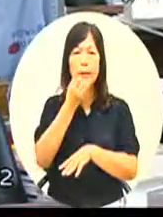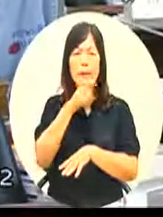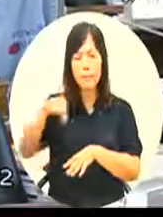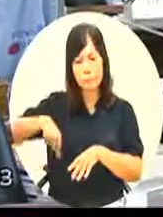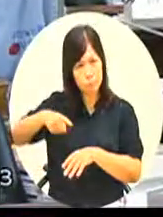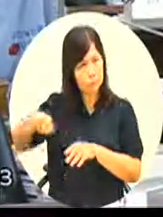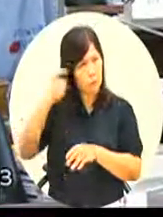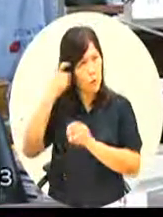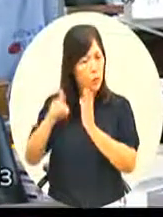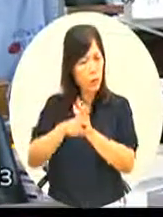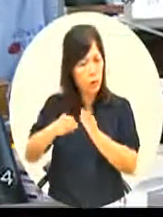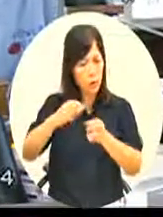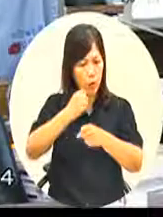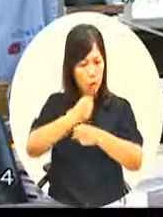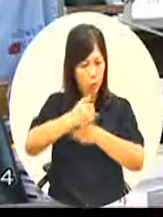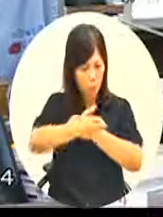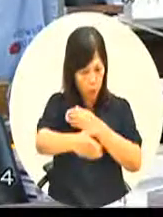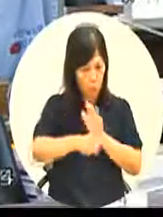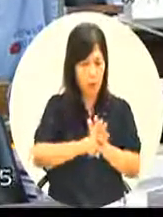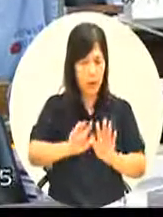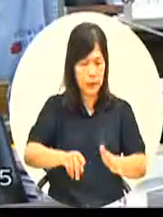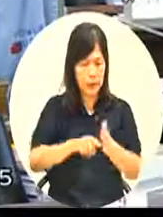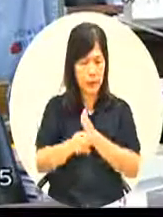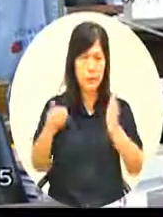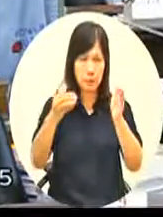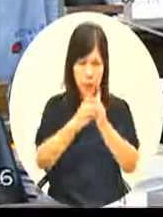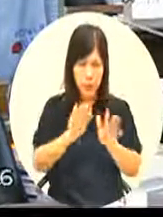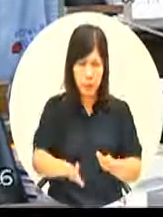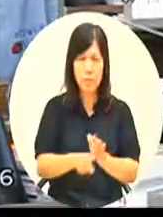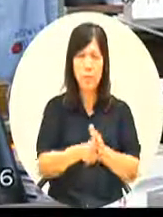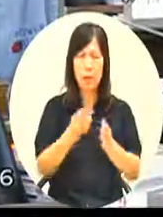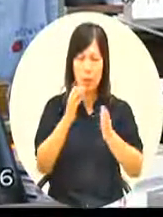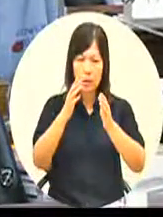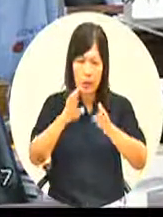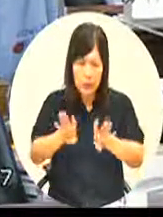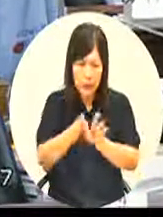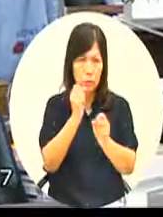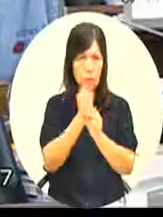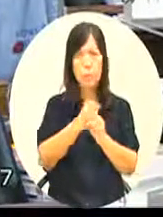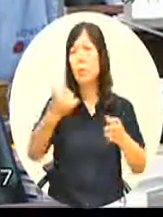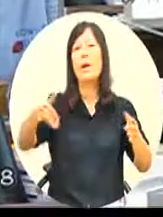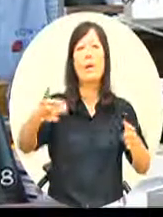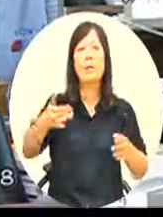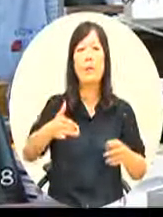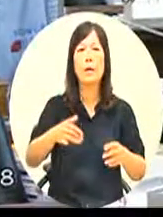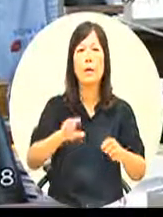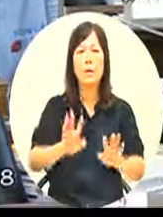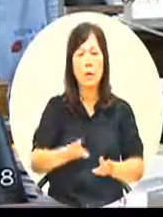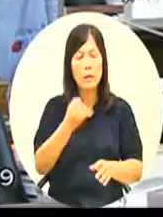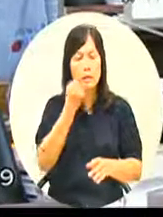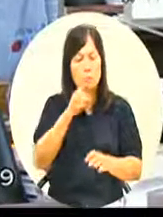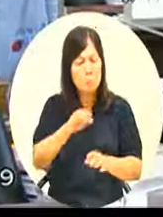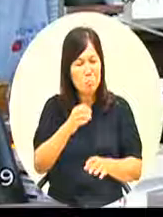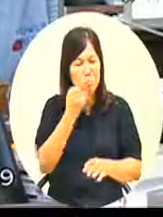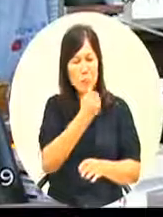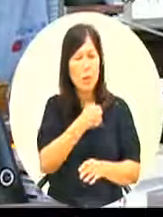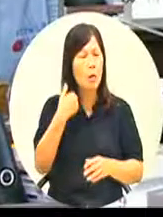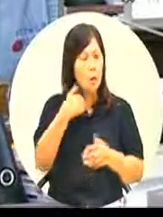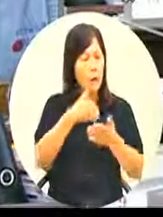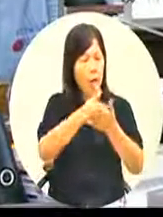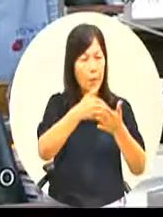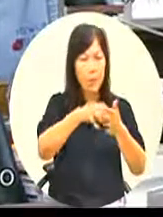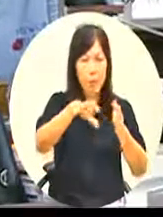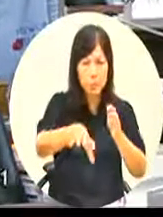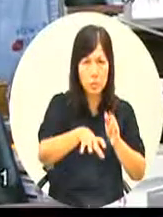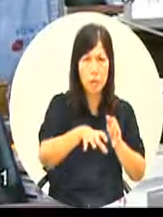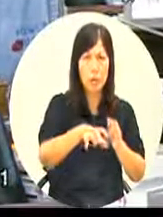你们的行政程序一直到现在都没有正式的启动。今天 anyway， 今天如果美术馆的社